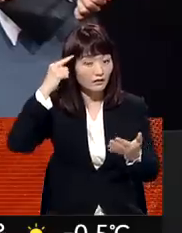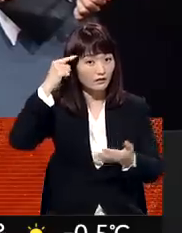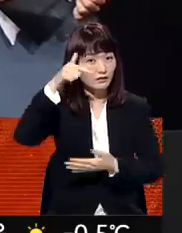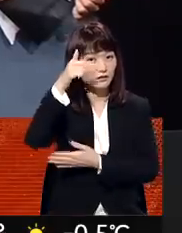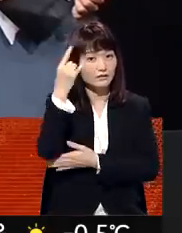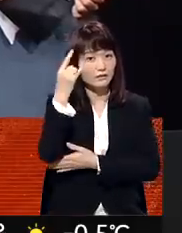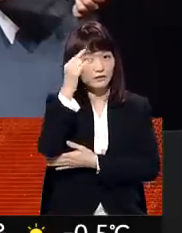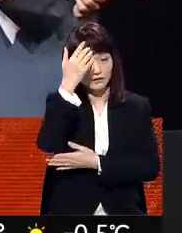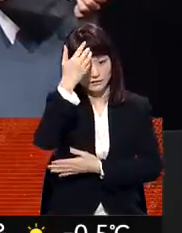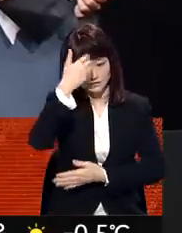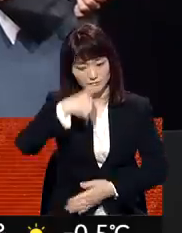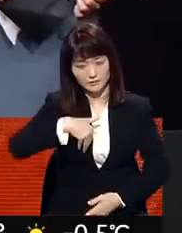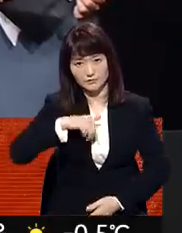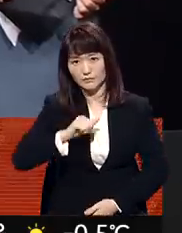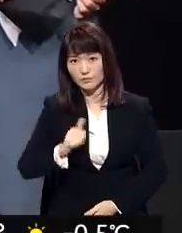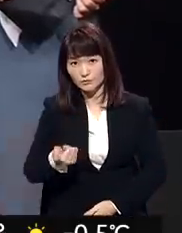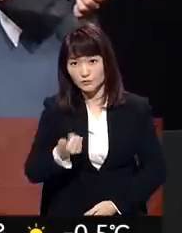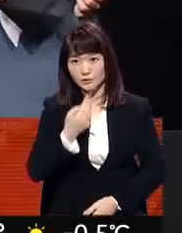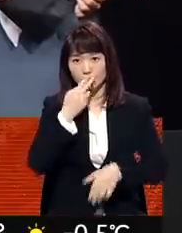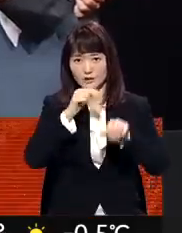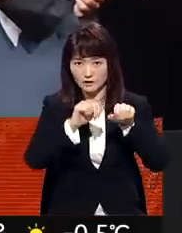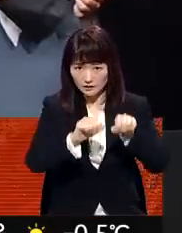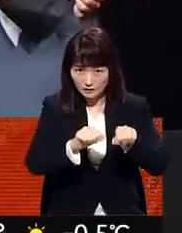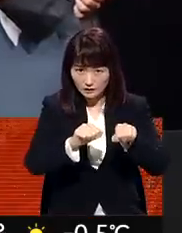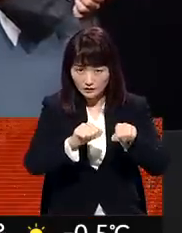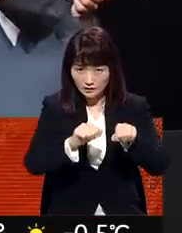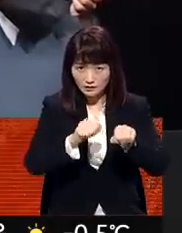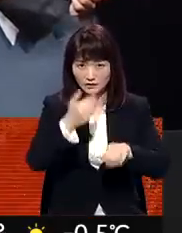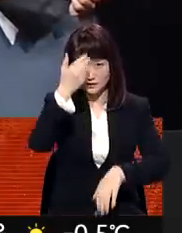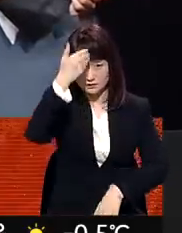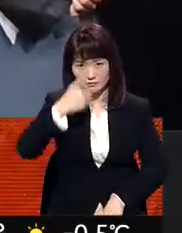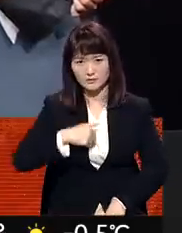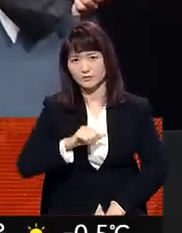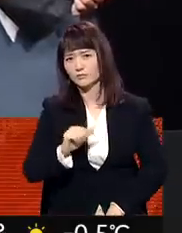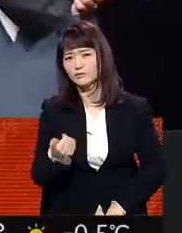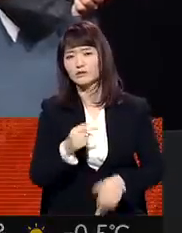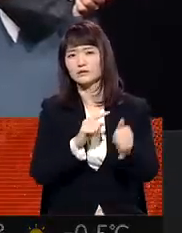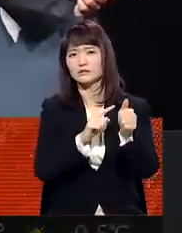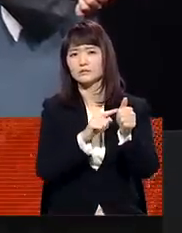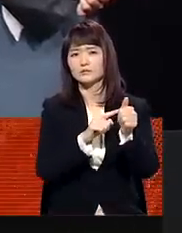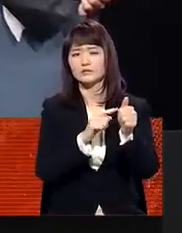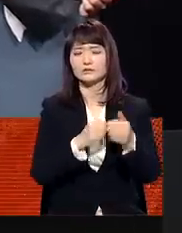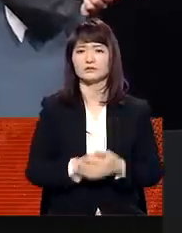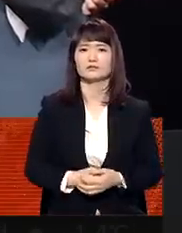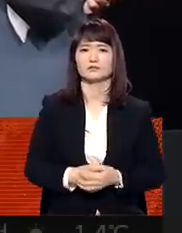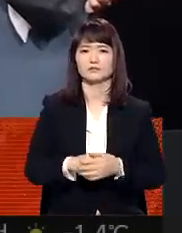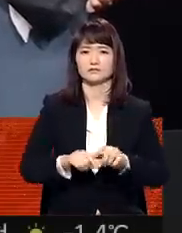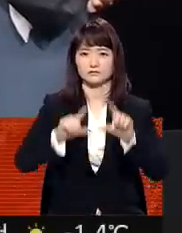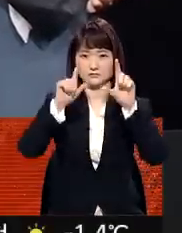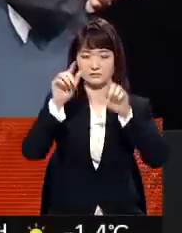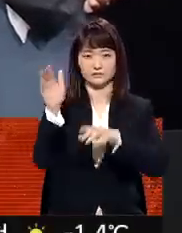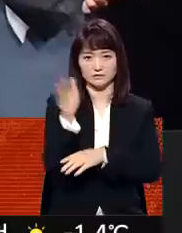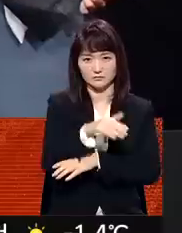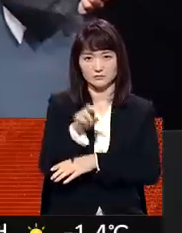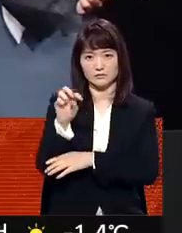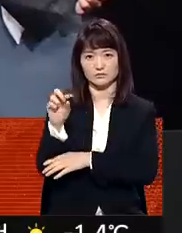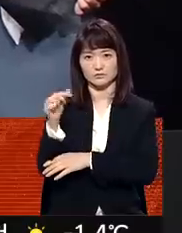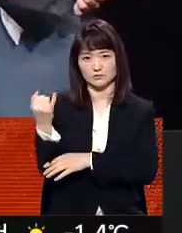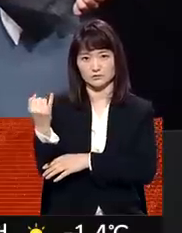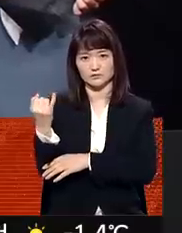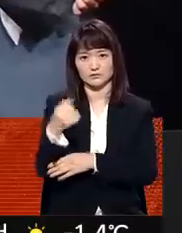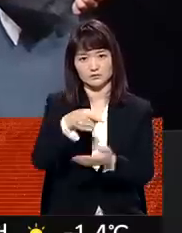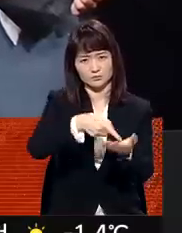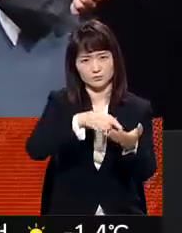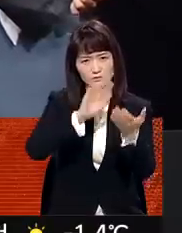뇌졸중으로 쓰러져 간신히 목숨은 건졌지만 반신마비가 찾아온 문씨의 남편 그날부터 문신은 수술 후